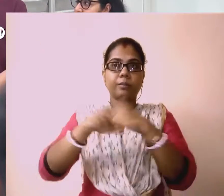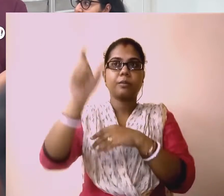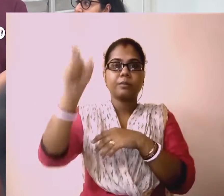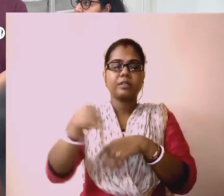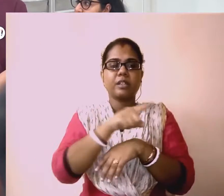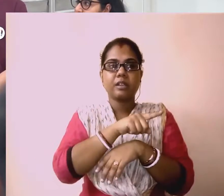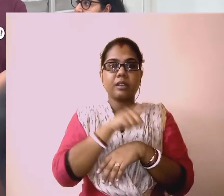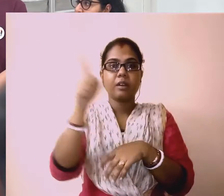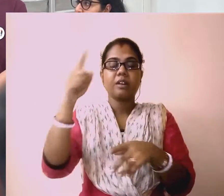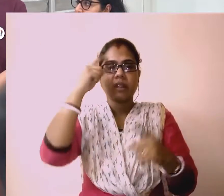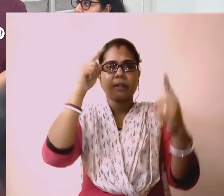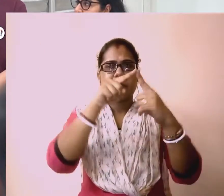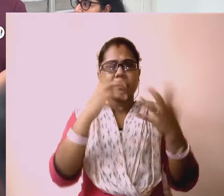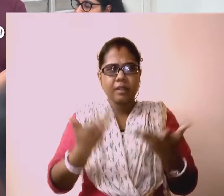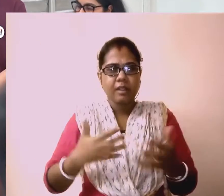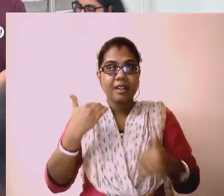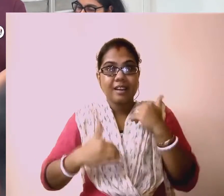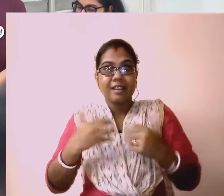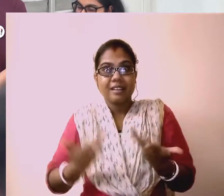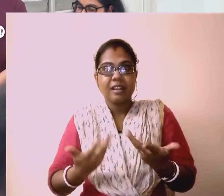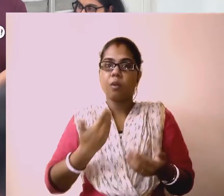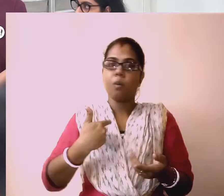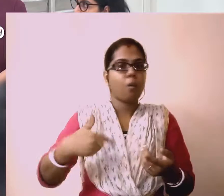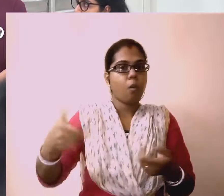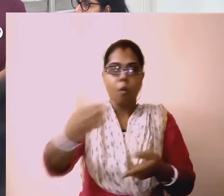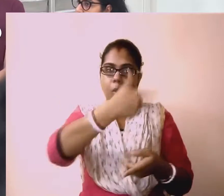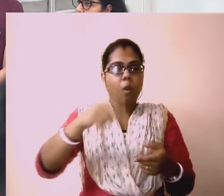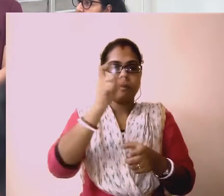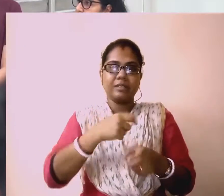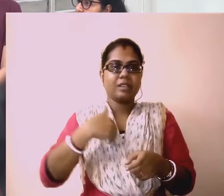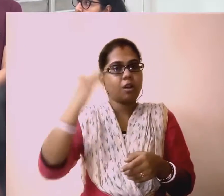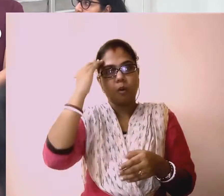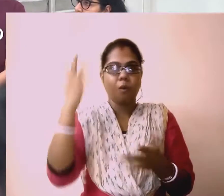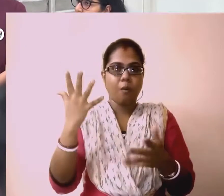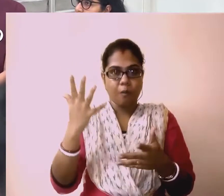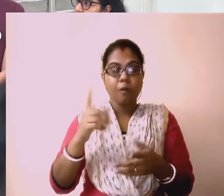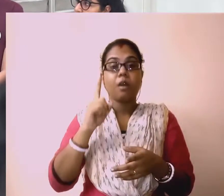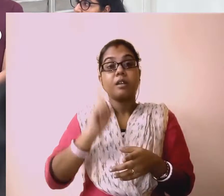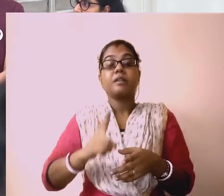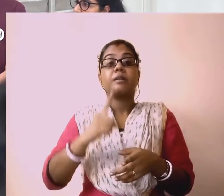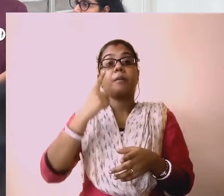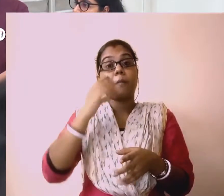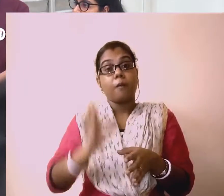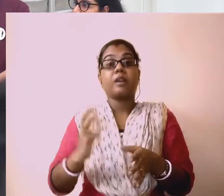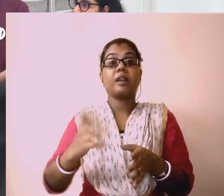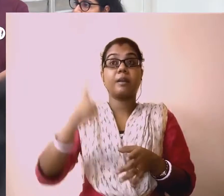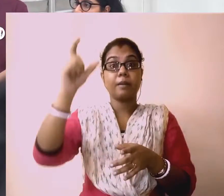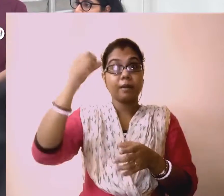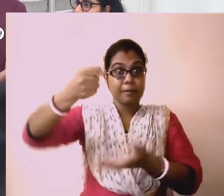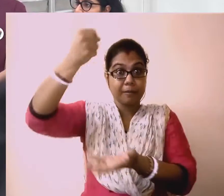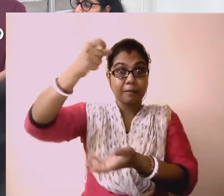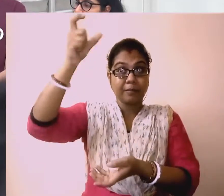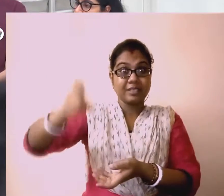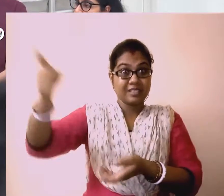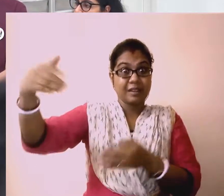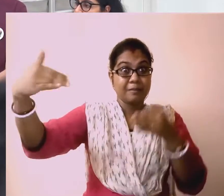इंटरेस्ट, उनका इंटरेस्ट क्या है, उनका पैशन क्या है और वो किस तरीके से हमसे कनेक्ट करेंगे, ये नहीं हो पाता है। किसी भी इन्वेस्टर को जब